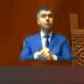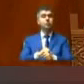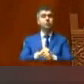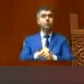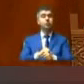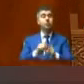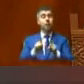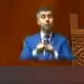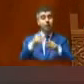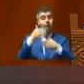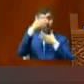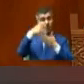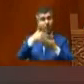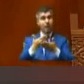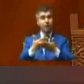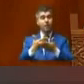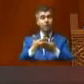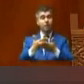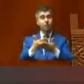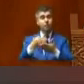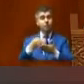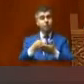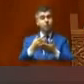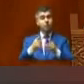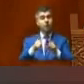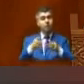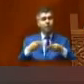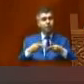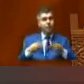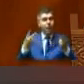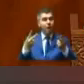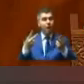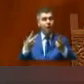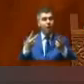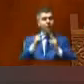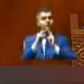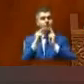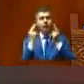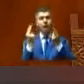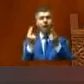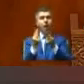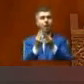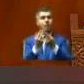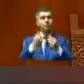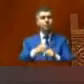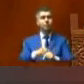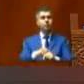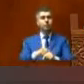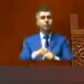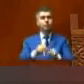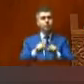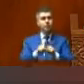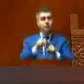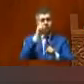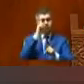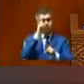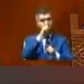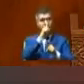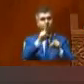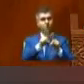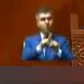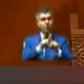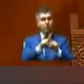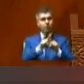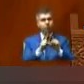لأن بلادنا وصلت لواحد الدرجة من الانفتاح، وبلادنا عندها واحد طموح لأنها